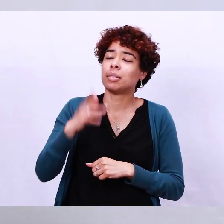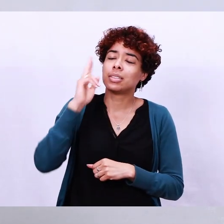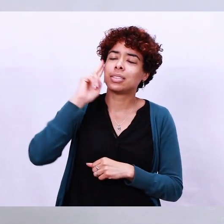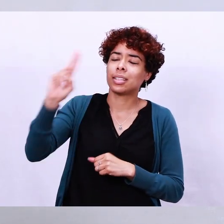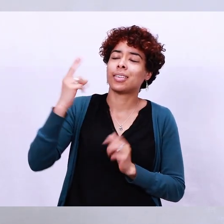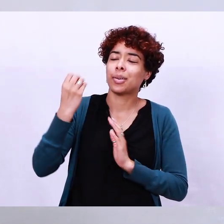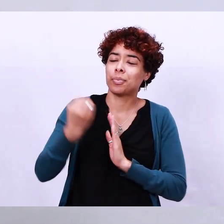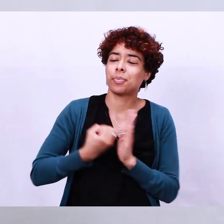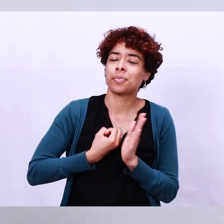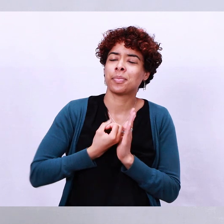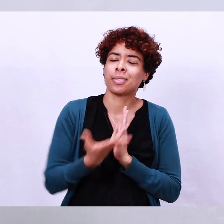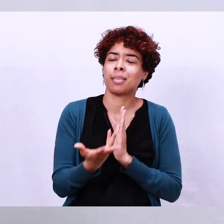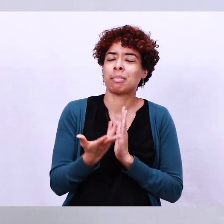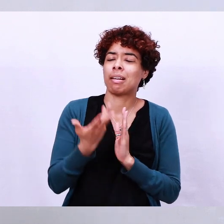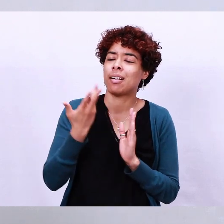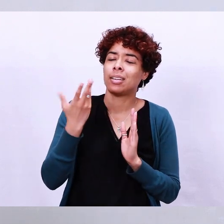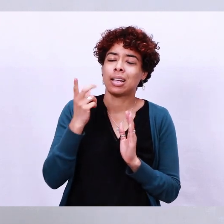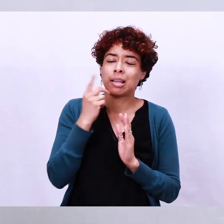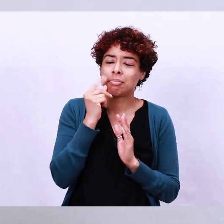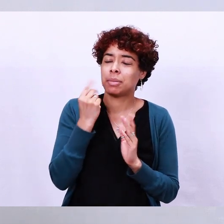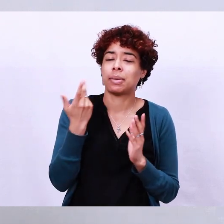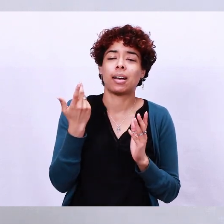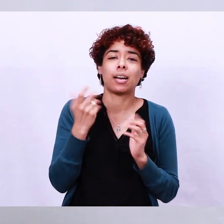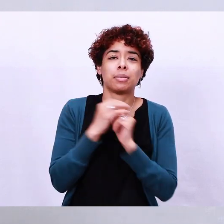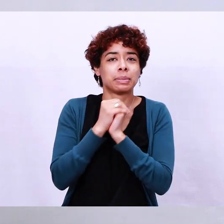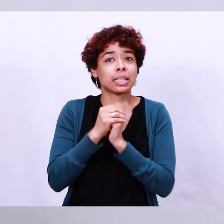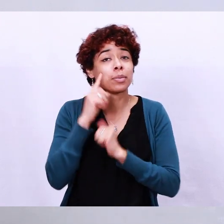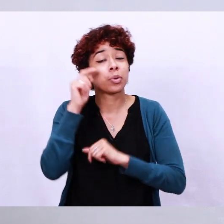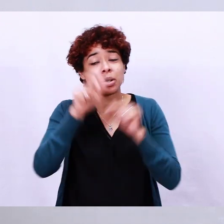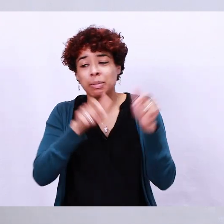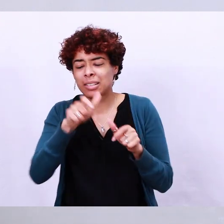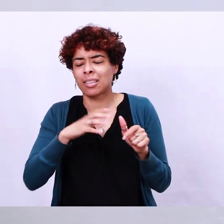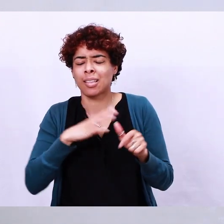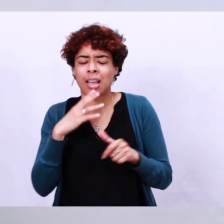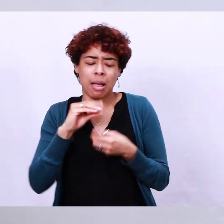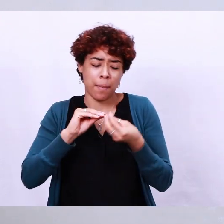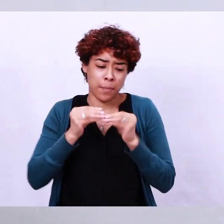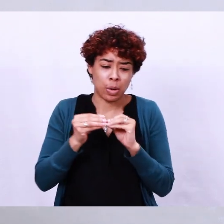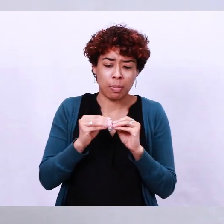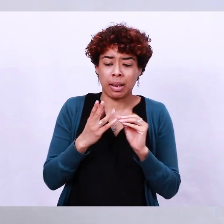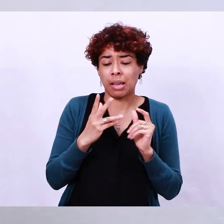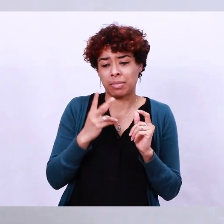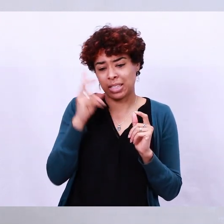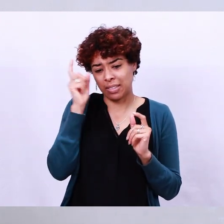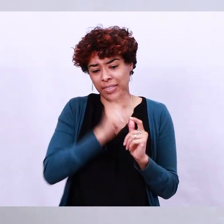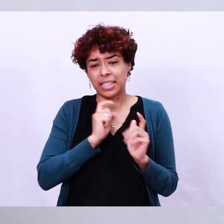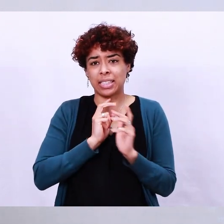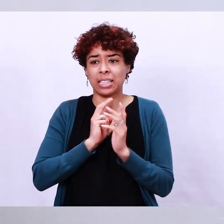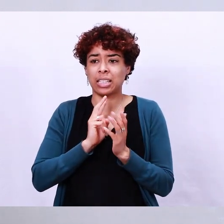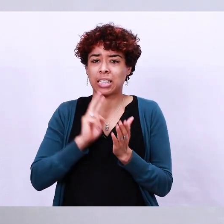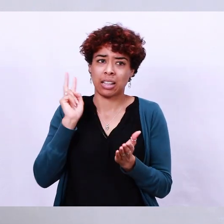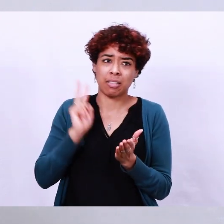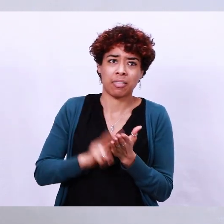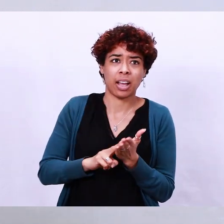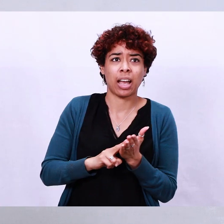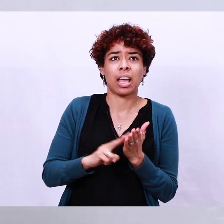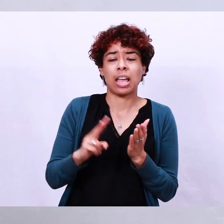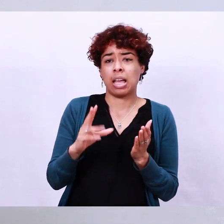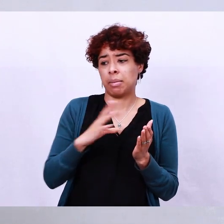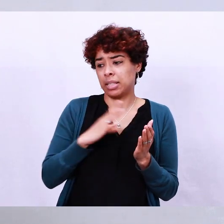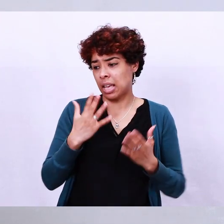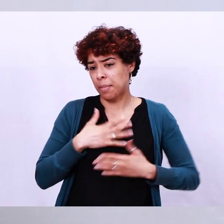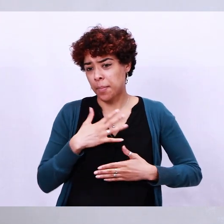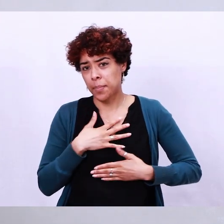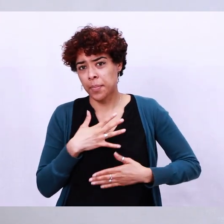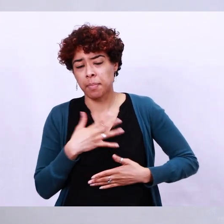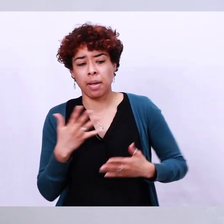parole. Père, je prie pour tous ceux et celles qui peut-être ont des problèmes d'être authentiques parce qu'il y a la crainte, parce qu'il y a la peur, parce